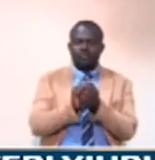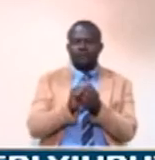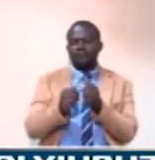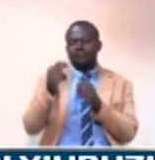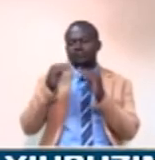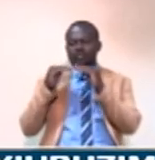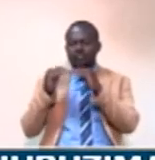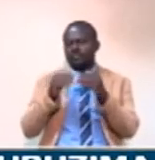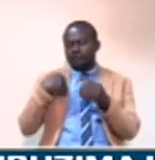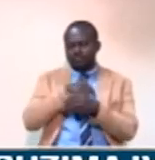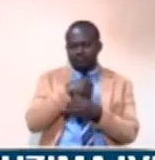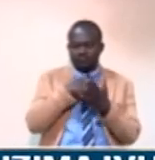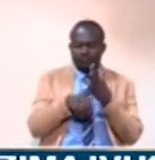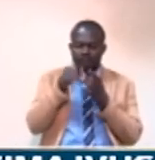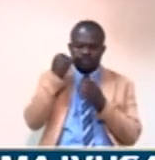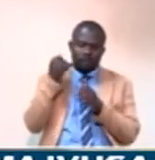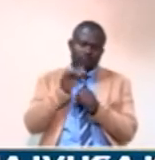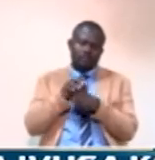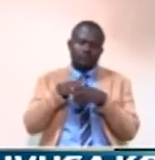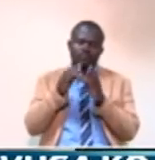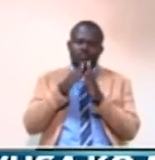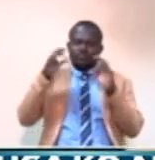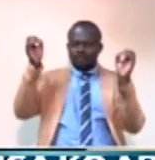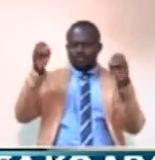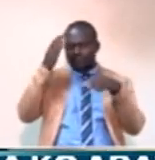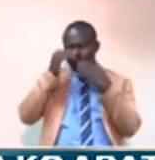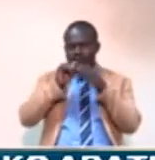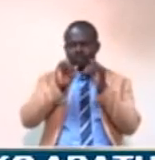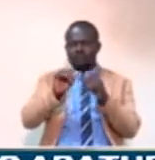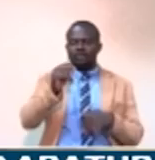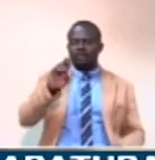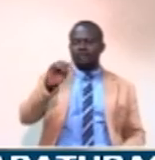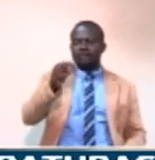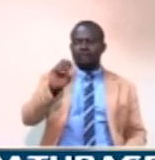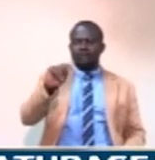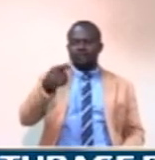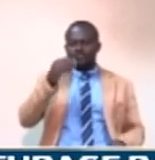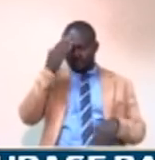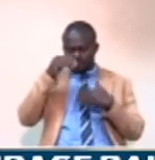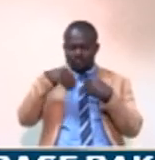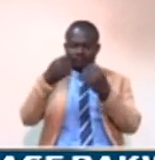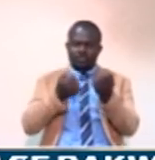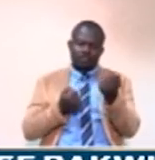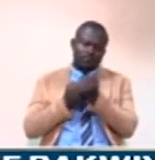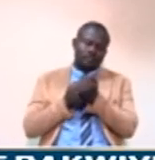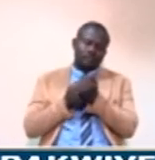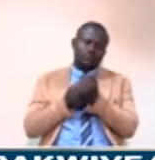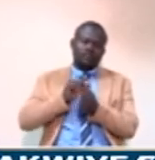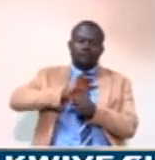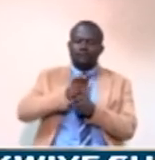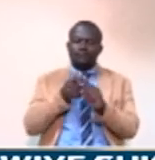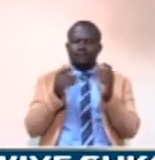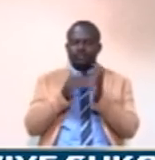hejuru. Aho twari dufite ikibazo cyane ni mu mujyi wa Kigali, ko twari dusigaranye ibitaro bya Nyarugenge aribyo bitanga ubutabazi bwa COVID,